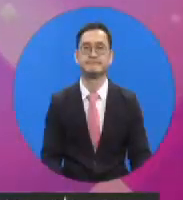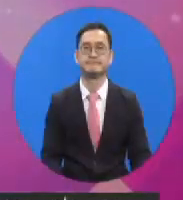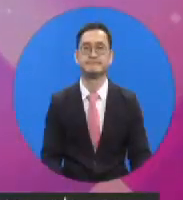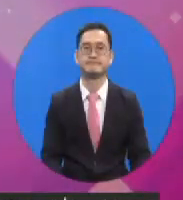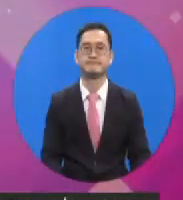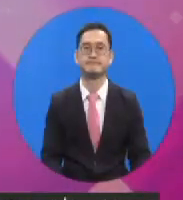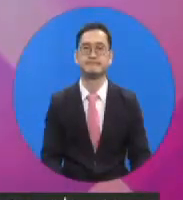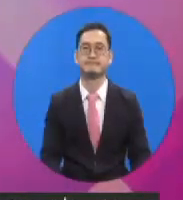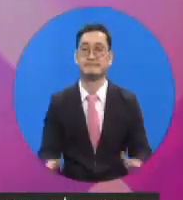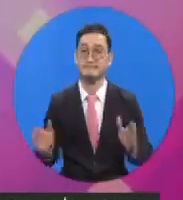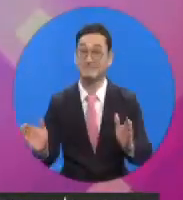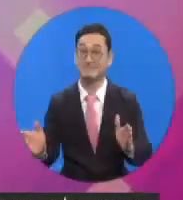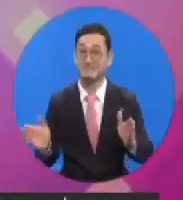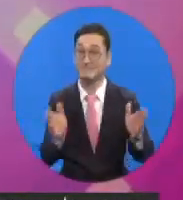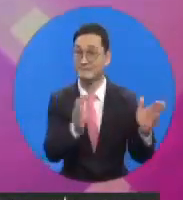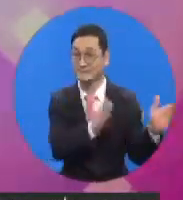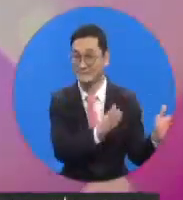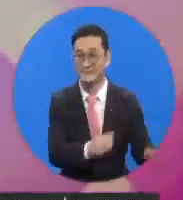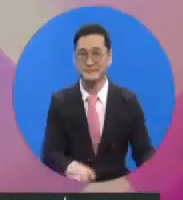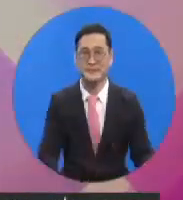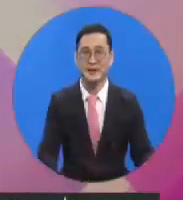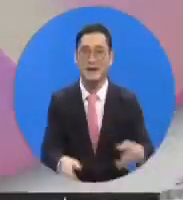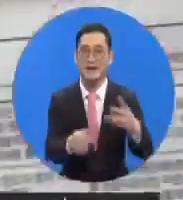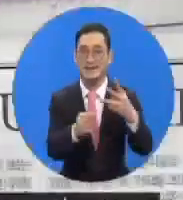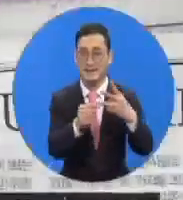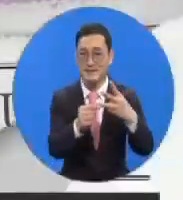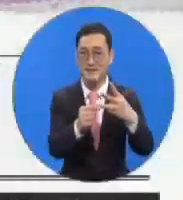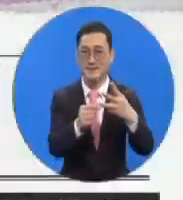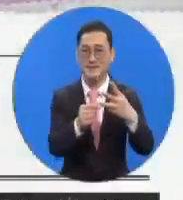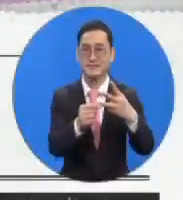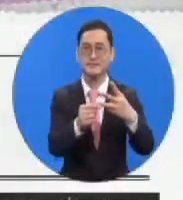자, 이번엔 저희가 준비한 세 번째 이슈입니다.